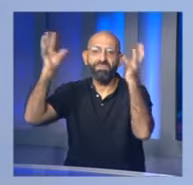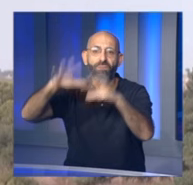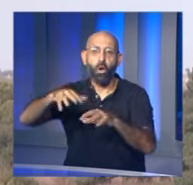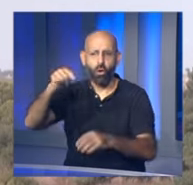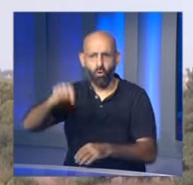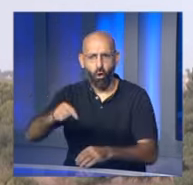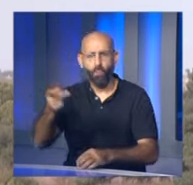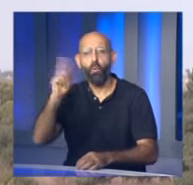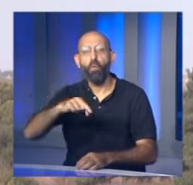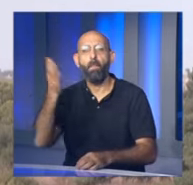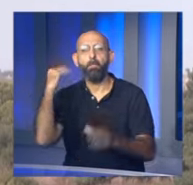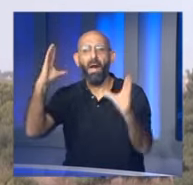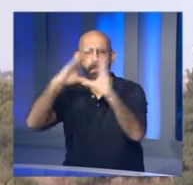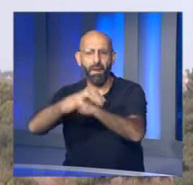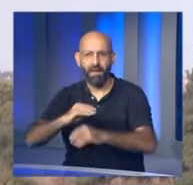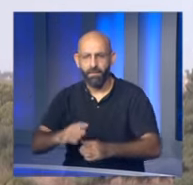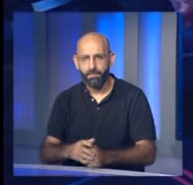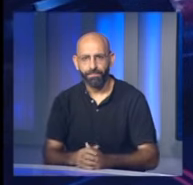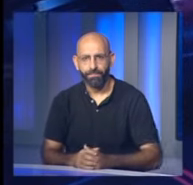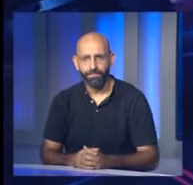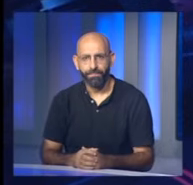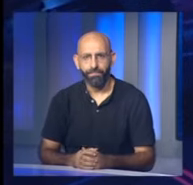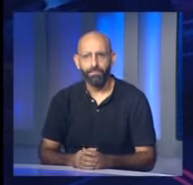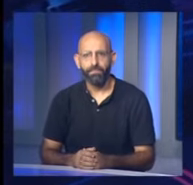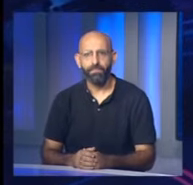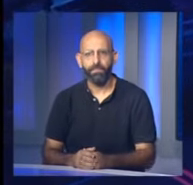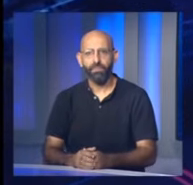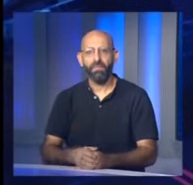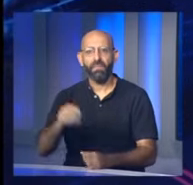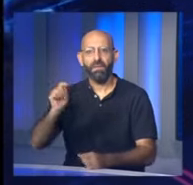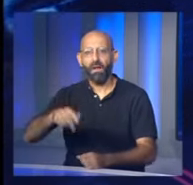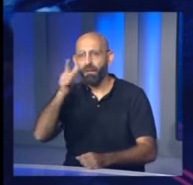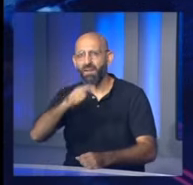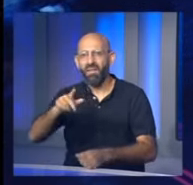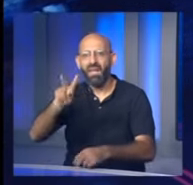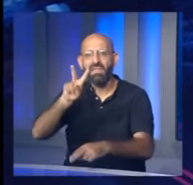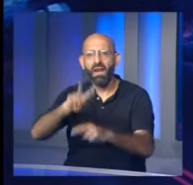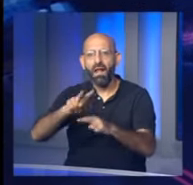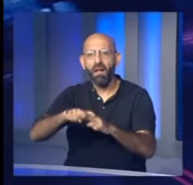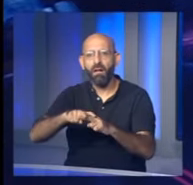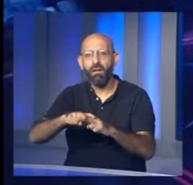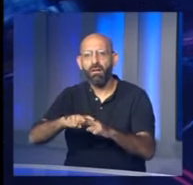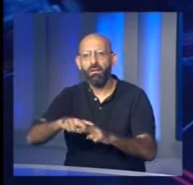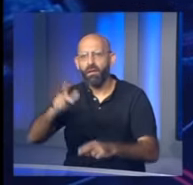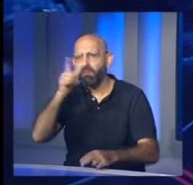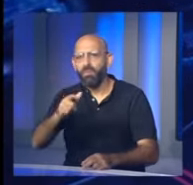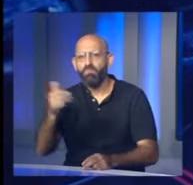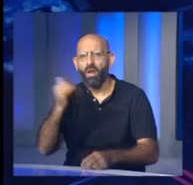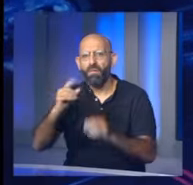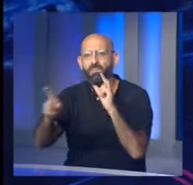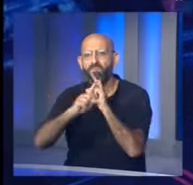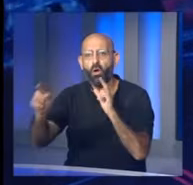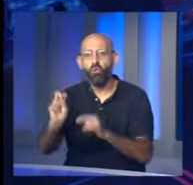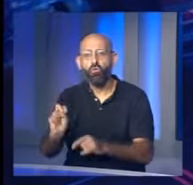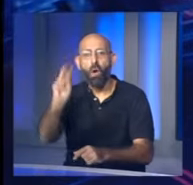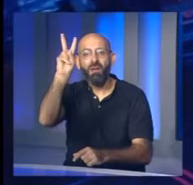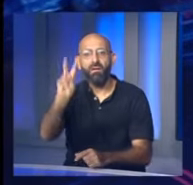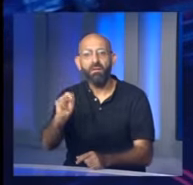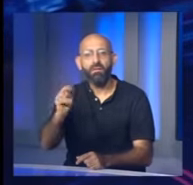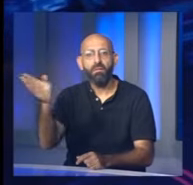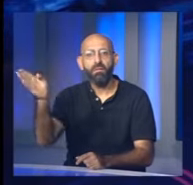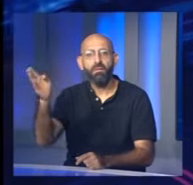سلاح جو العدوان الاسرائيلي في الغضون وعن سابق تصميم استهدف الاحتلال